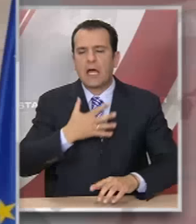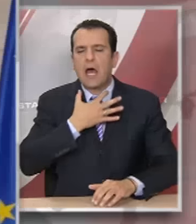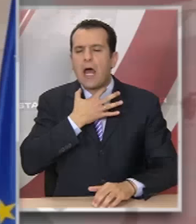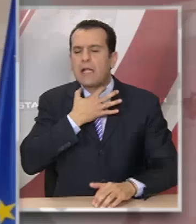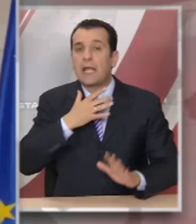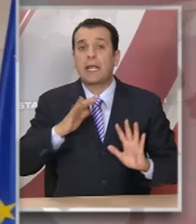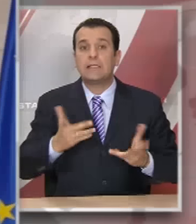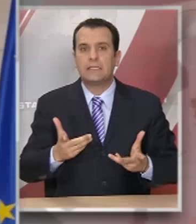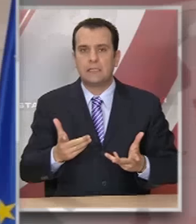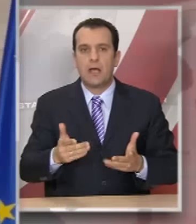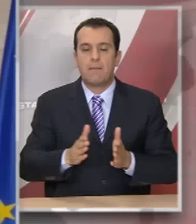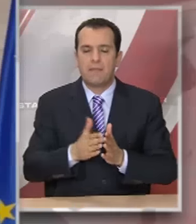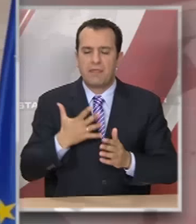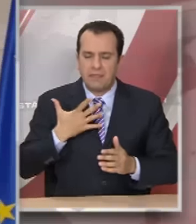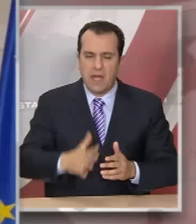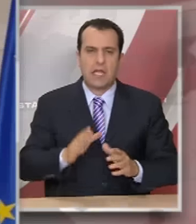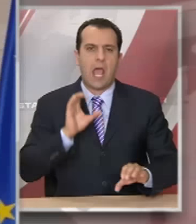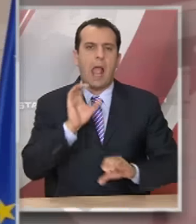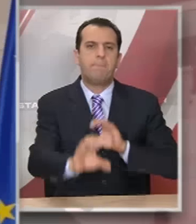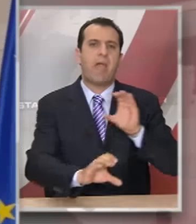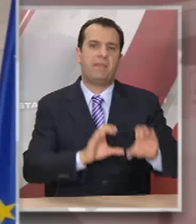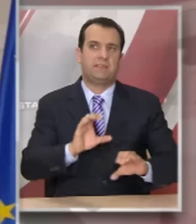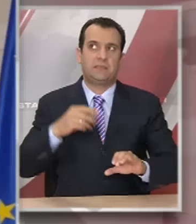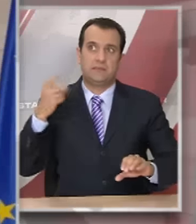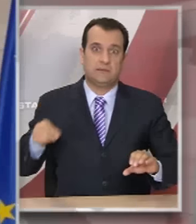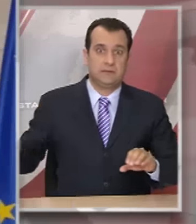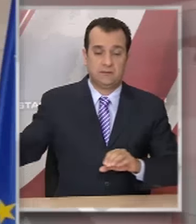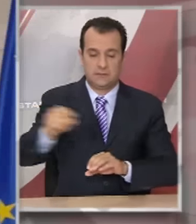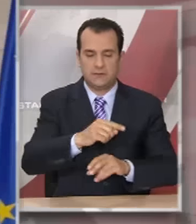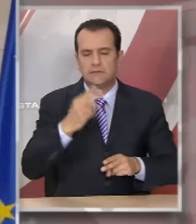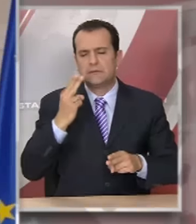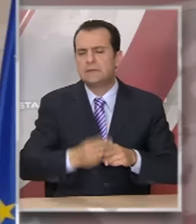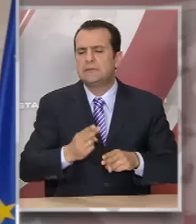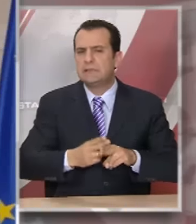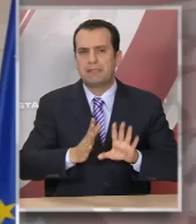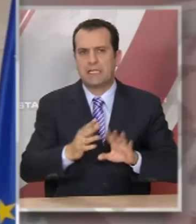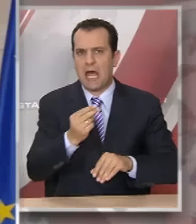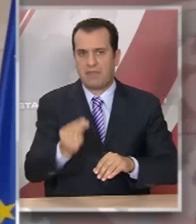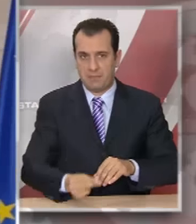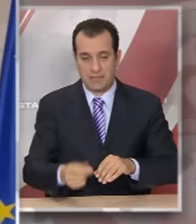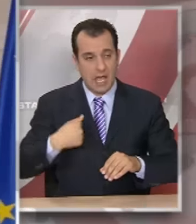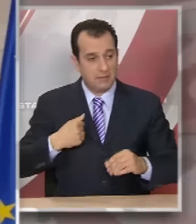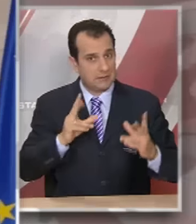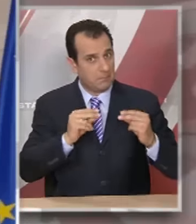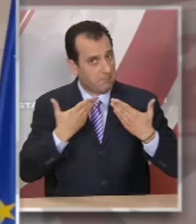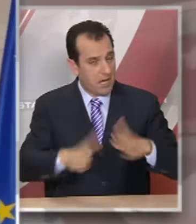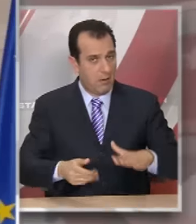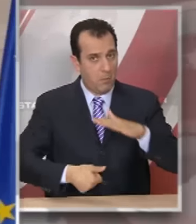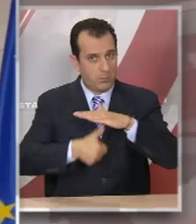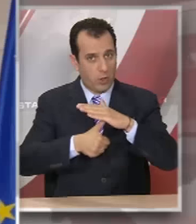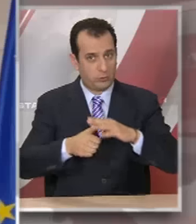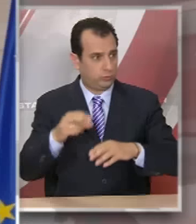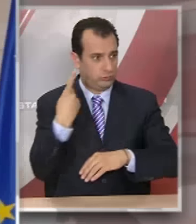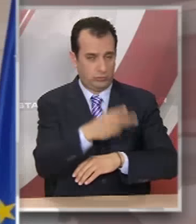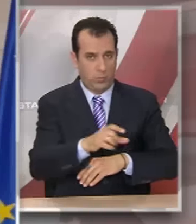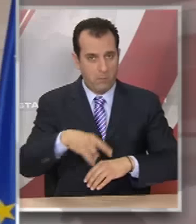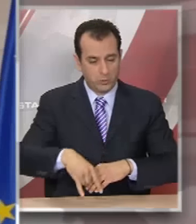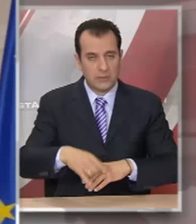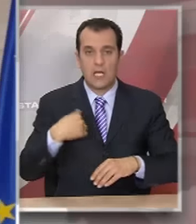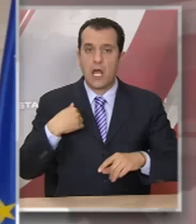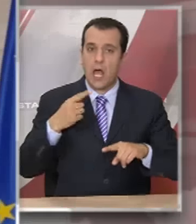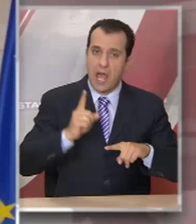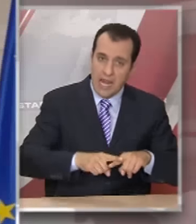είναι επενδύσεις, στρατηγική σημασία επενδύσεις, συζητήσαμε τον πρόεδρο Πούτιν σήμερα, στρατηγική σημασία και για την Ελλάδα